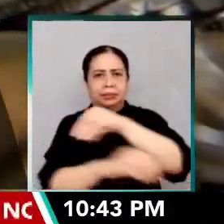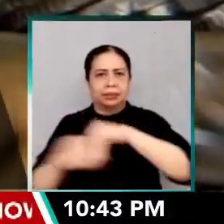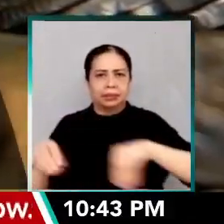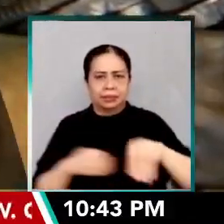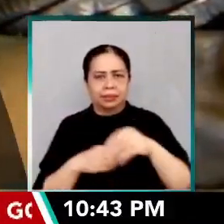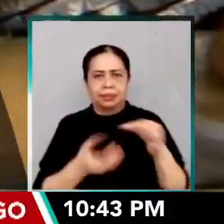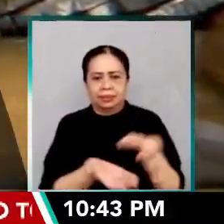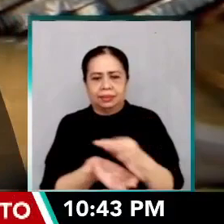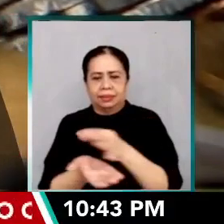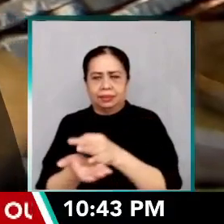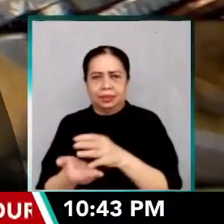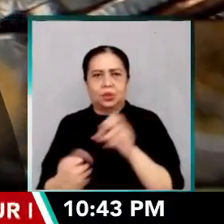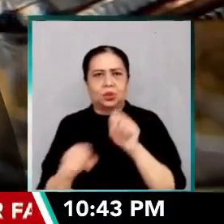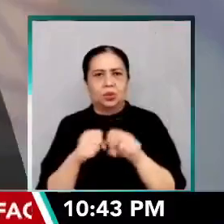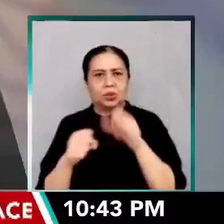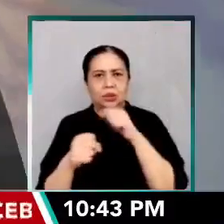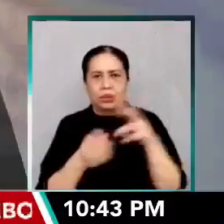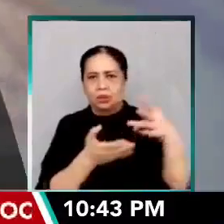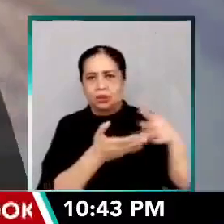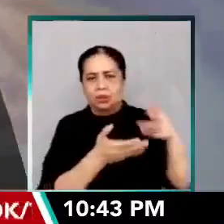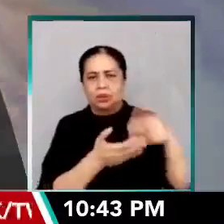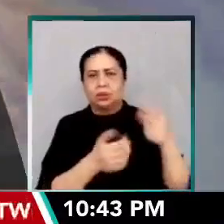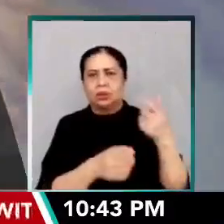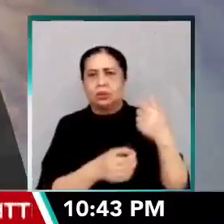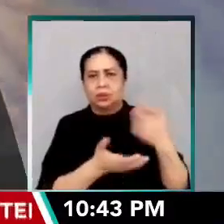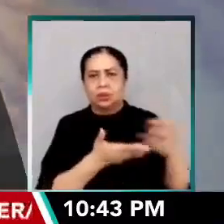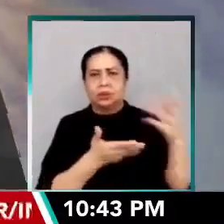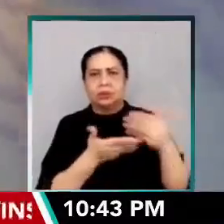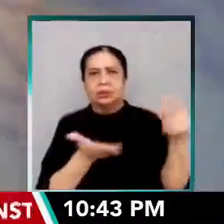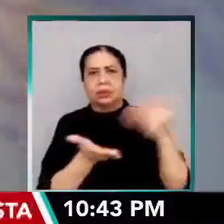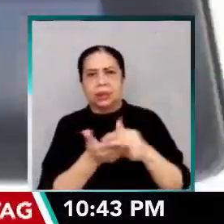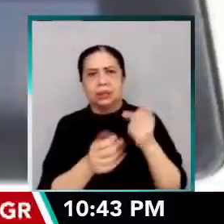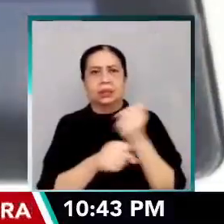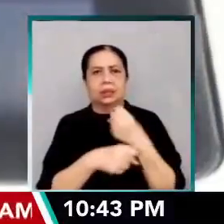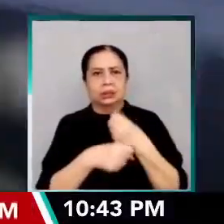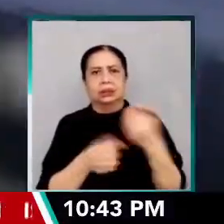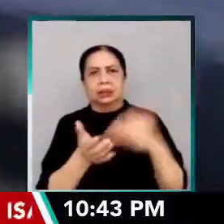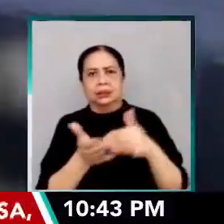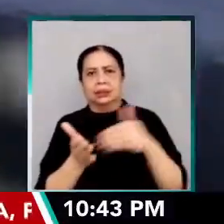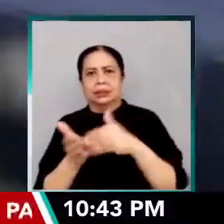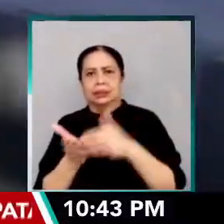para hindi na rin gumastos ang pamahalaan sa pagpapagawa muli ng mga ito.